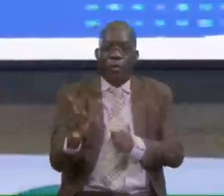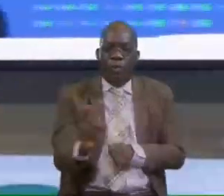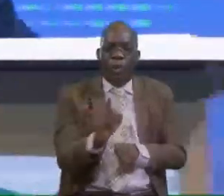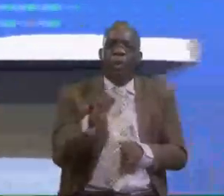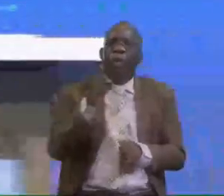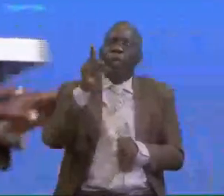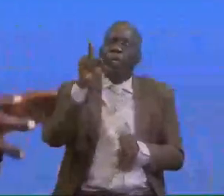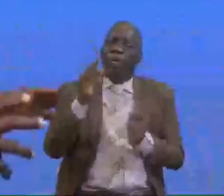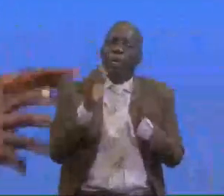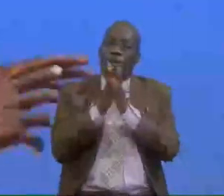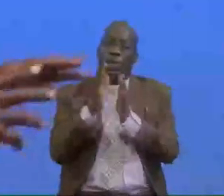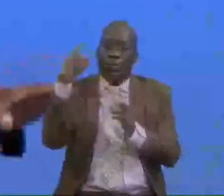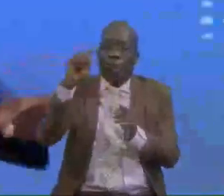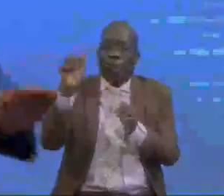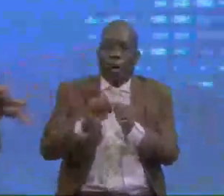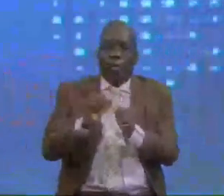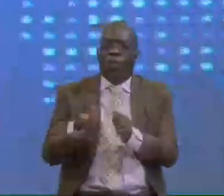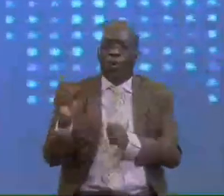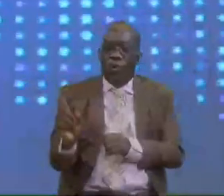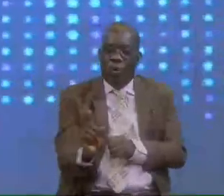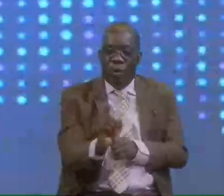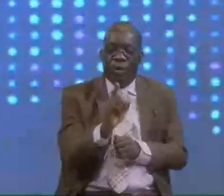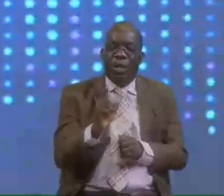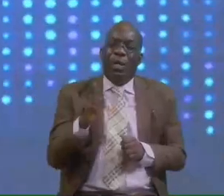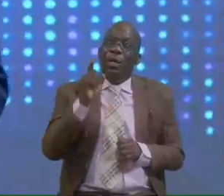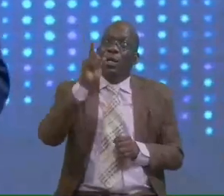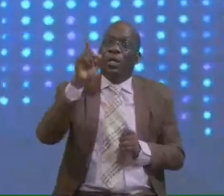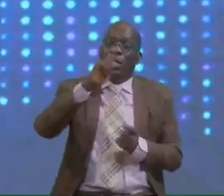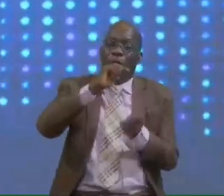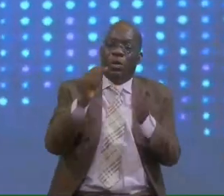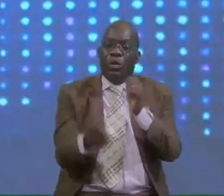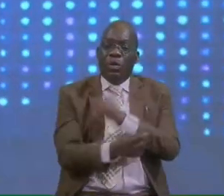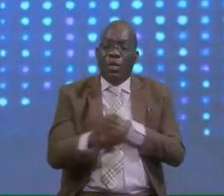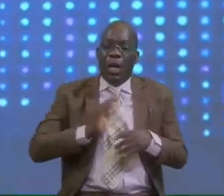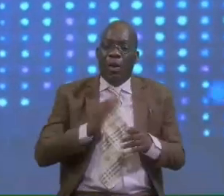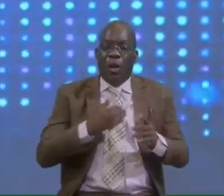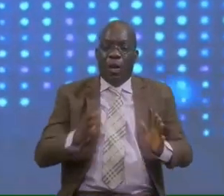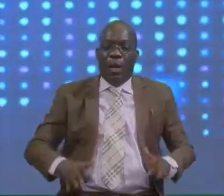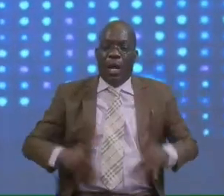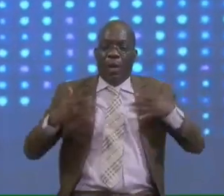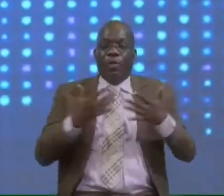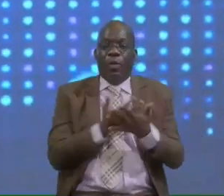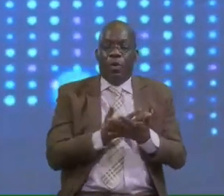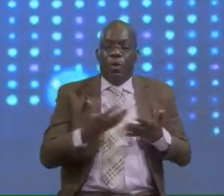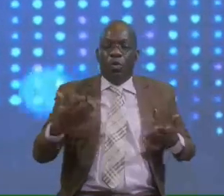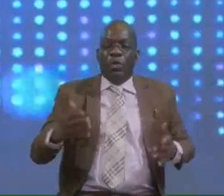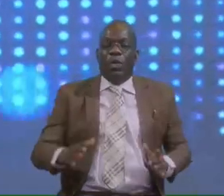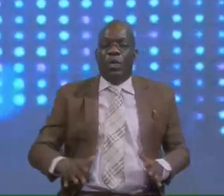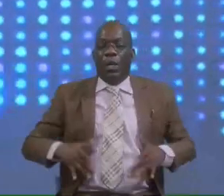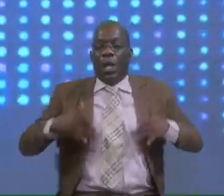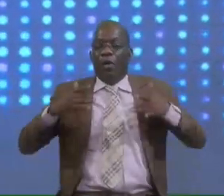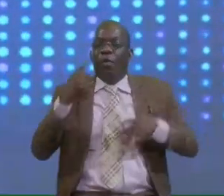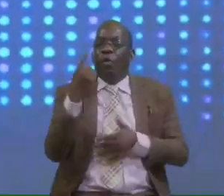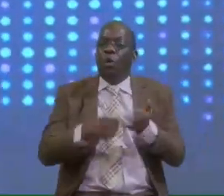le monde. Il transforme nos vies, les vies gâchées. Qu'est-ce que je veux dire par